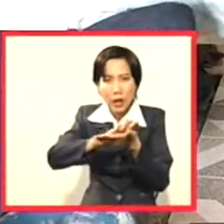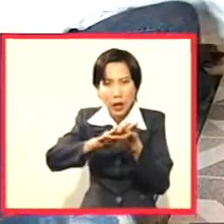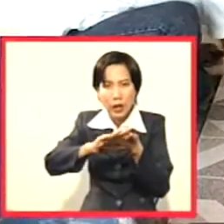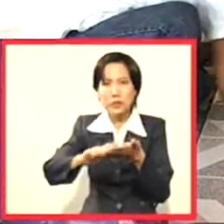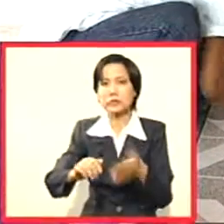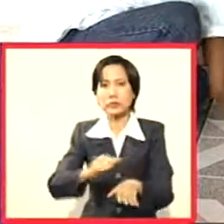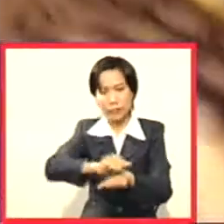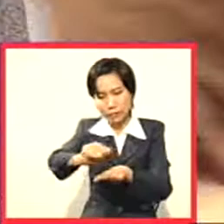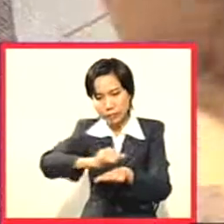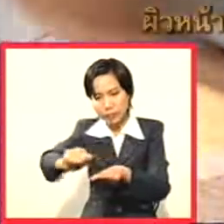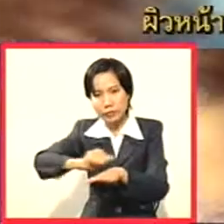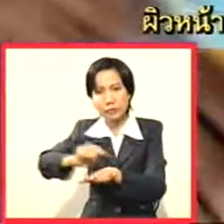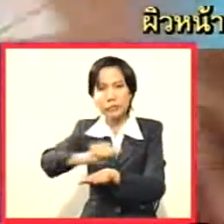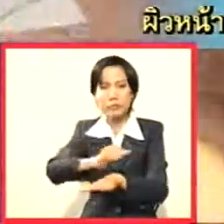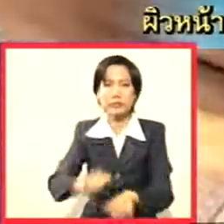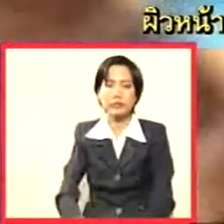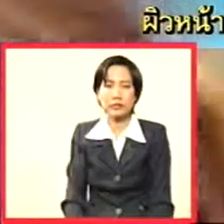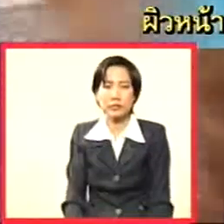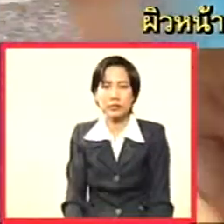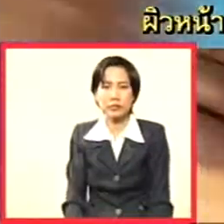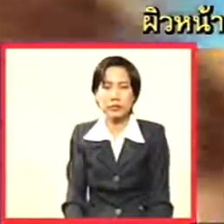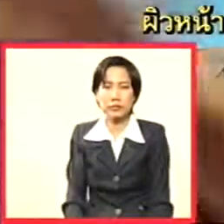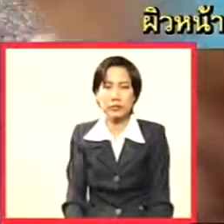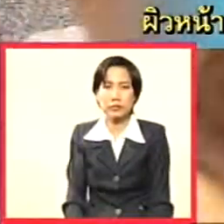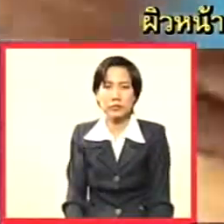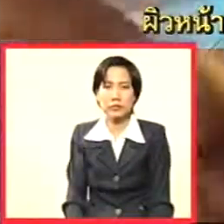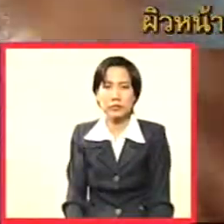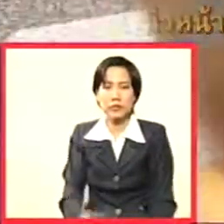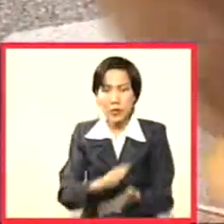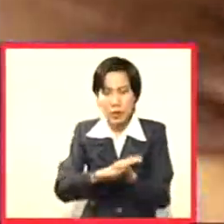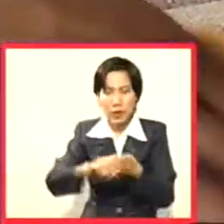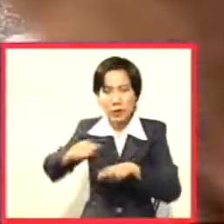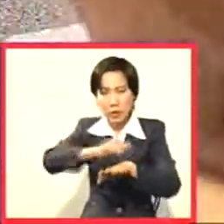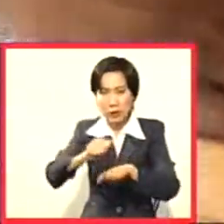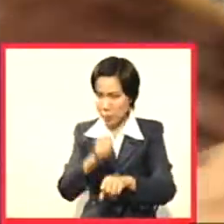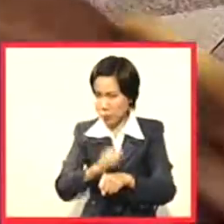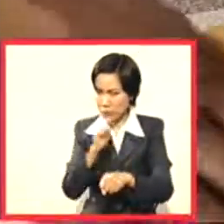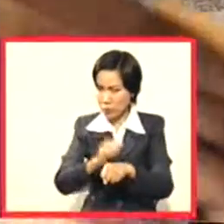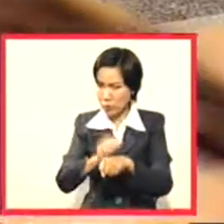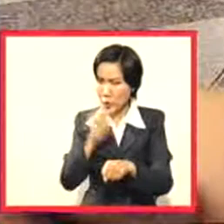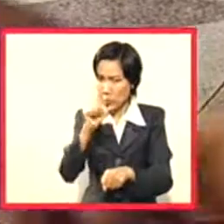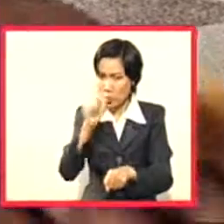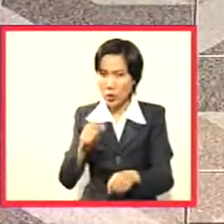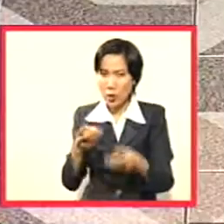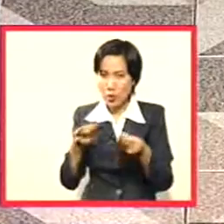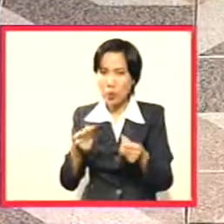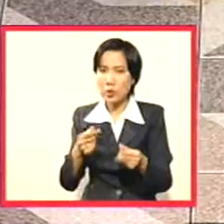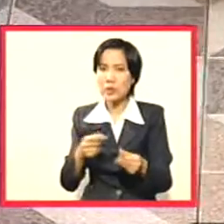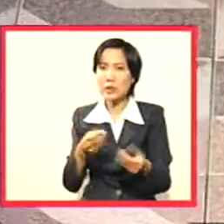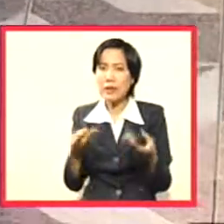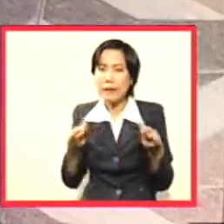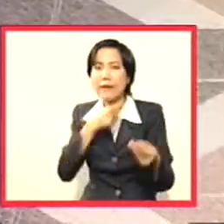ระเบื้องครับการทำความสะอาดผิวหน้ากระเบื้องควรทำทันทีที่ปูนและทรายเริ่มแห้งด้วย